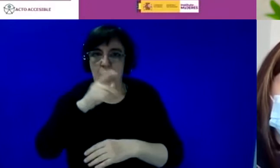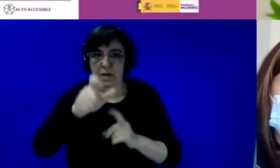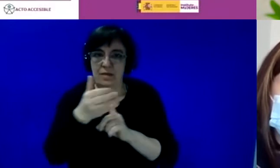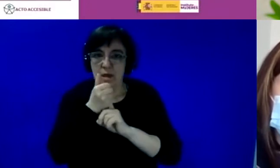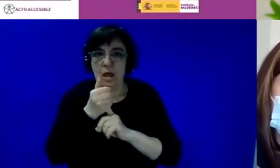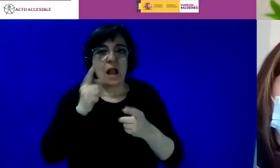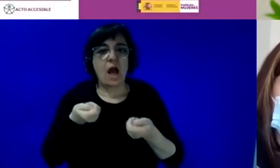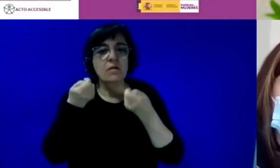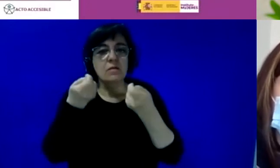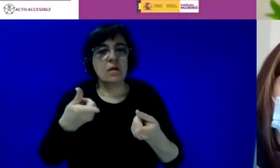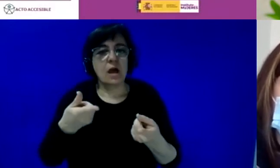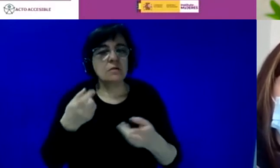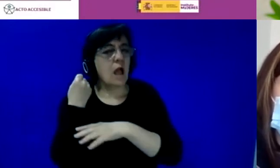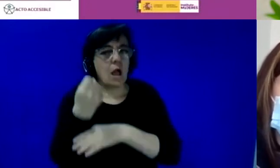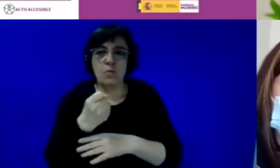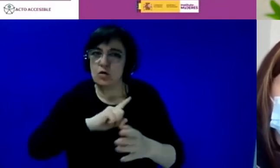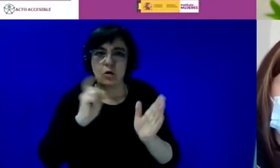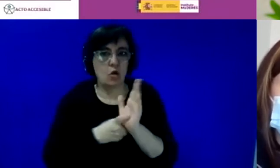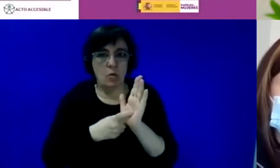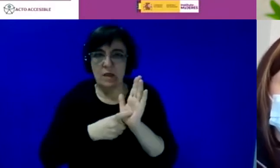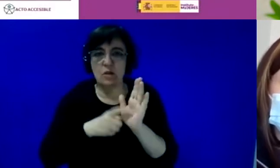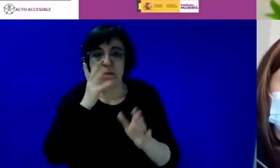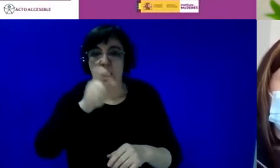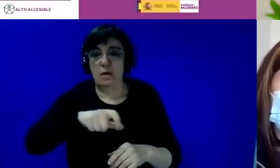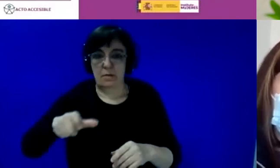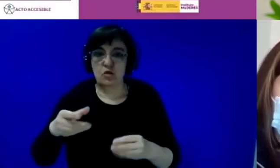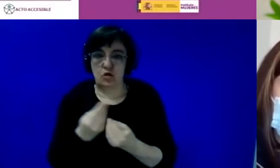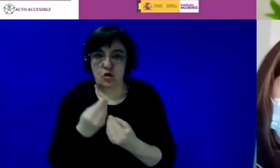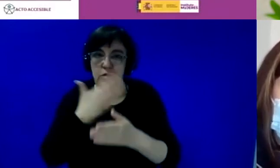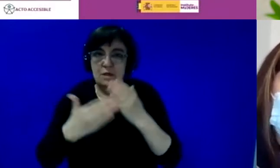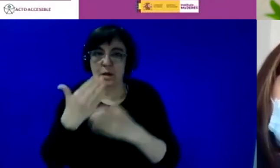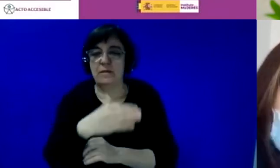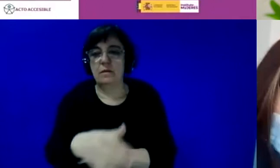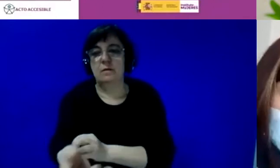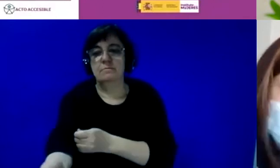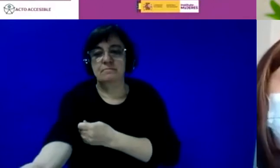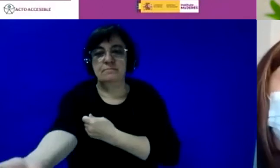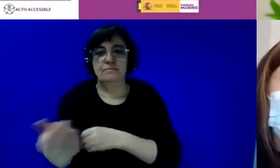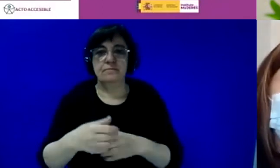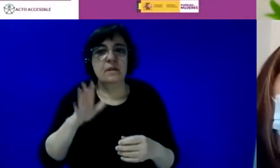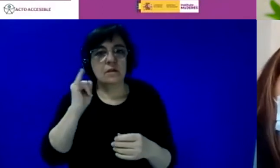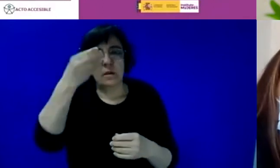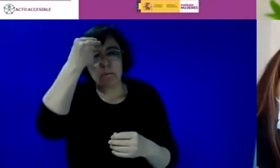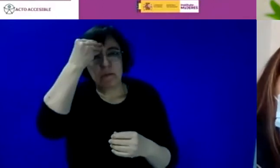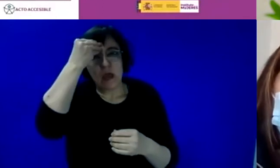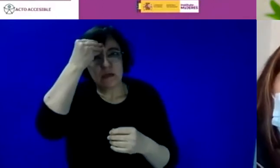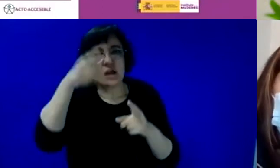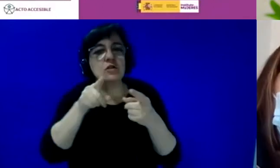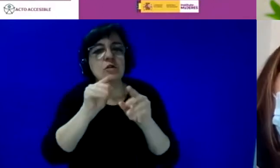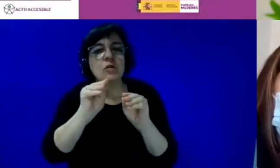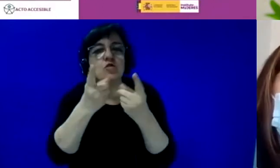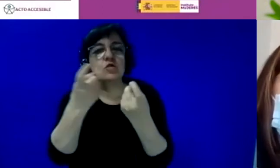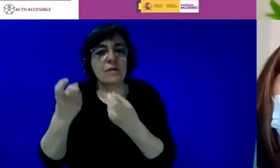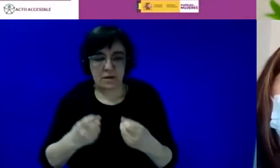like and they should take into account their needs, what they need. Ми проговорювали,